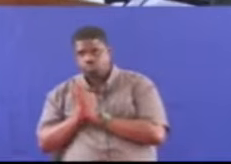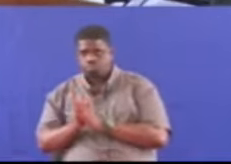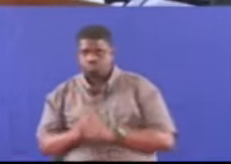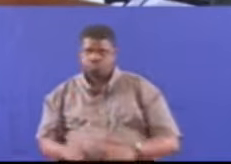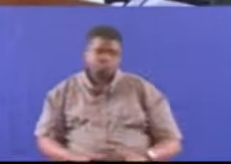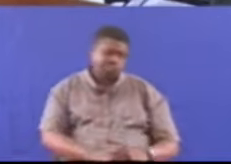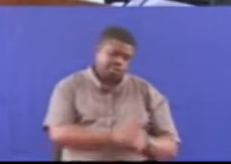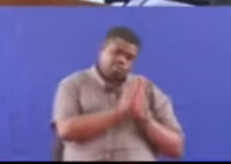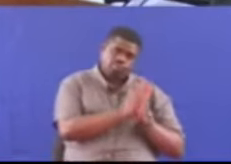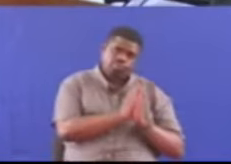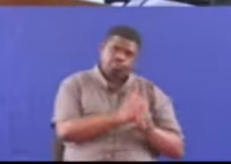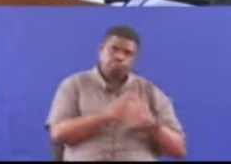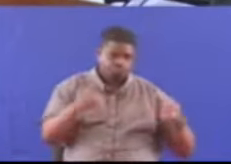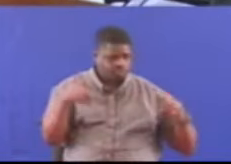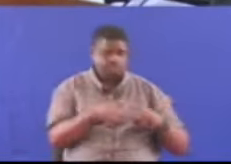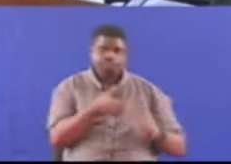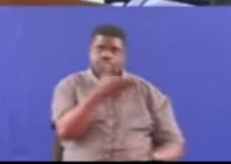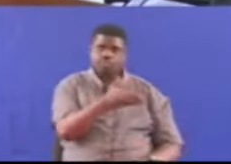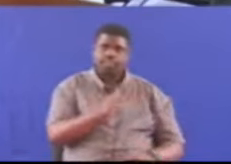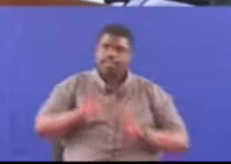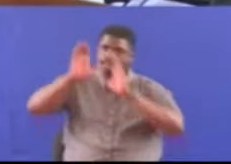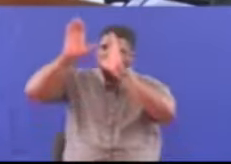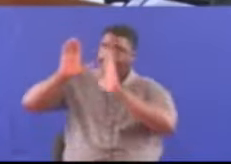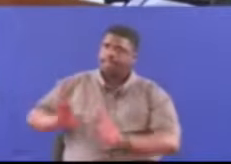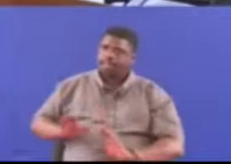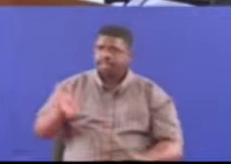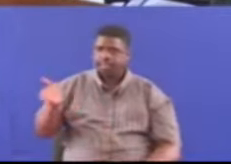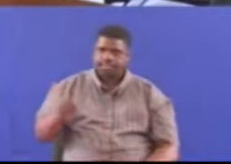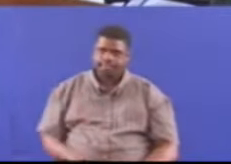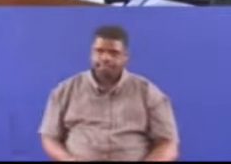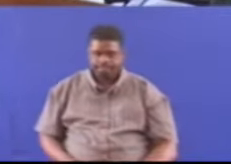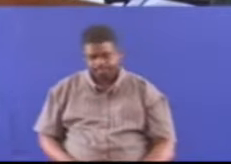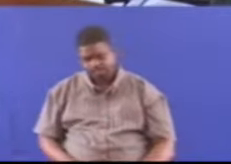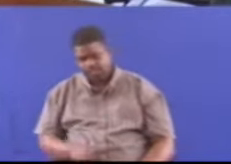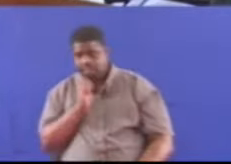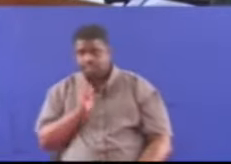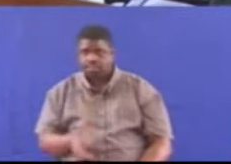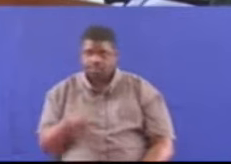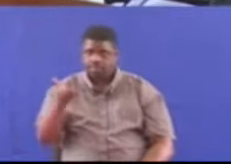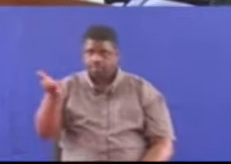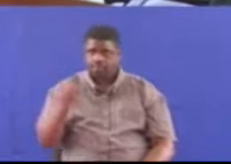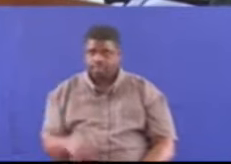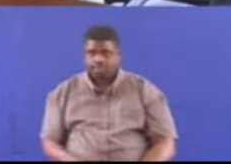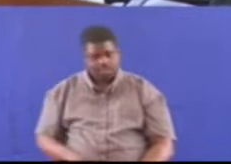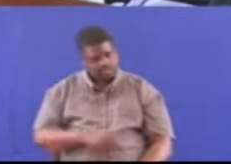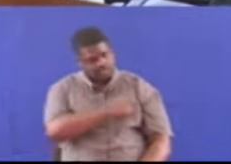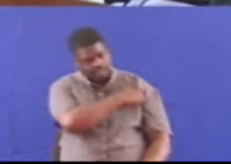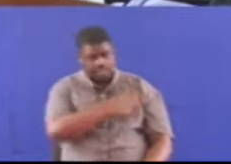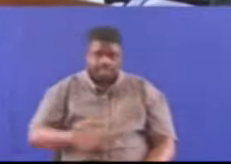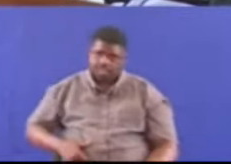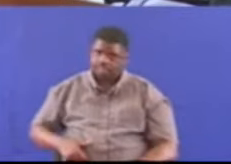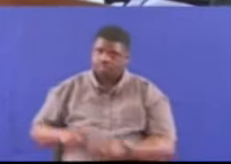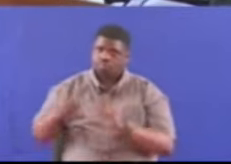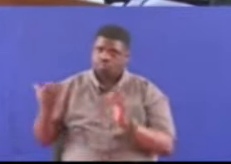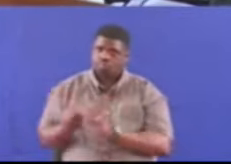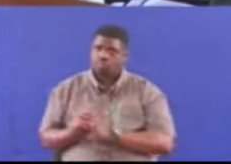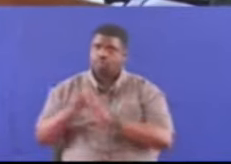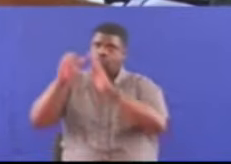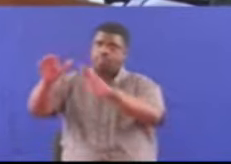ishukuru sana timu hii ya kampeni. Mheshimiwa Spika na Rais wa Umoja wa Mabunge